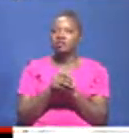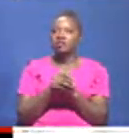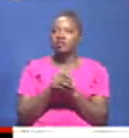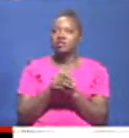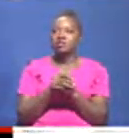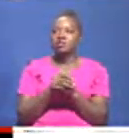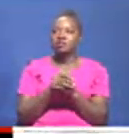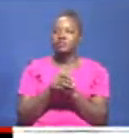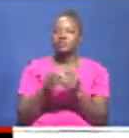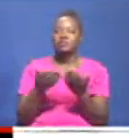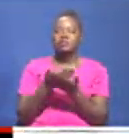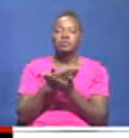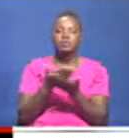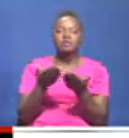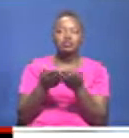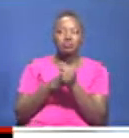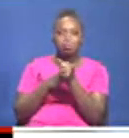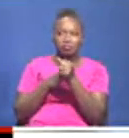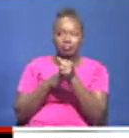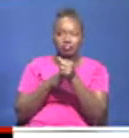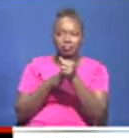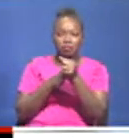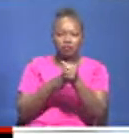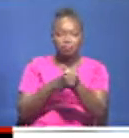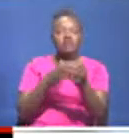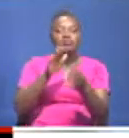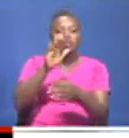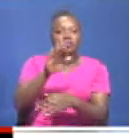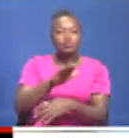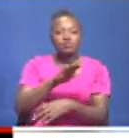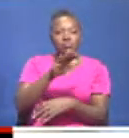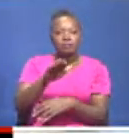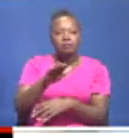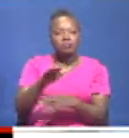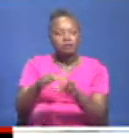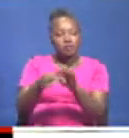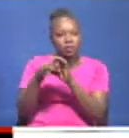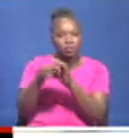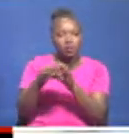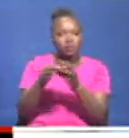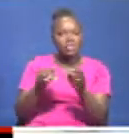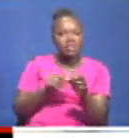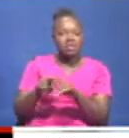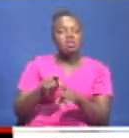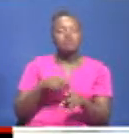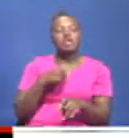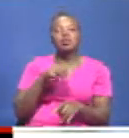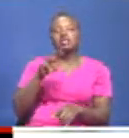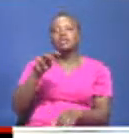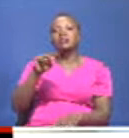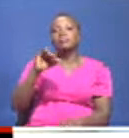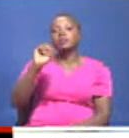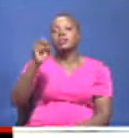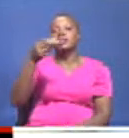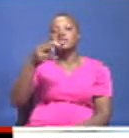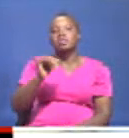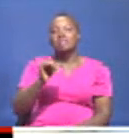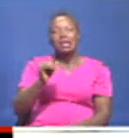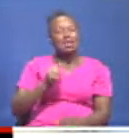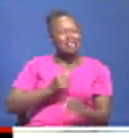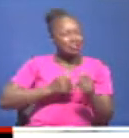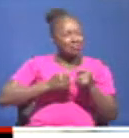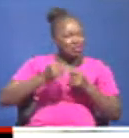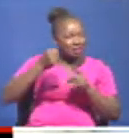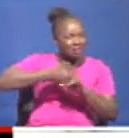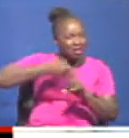Abdulswamaad amekuwa mstari wa mbele pale bungeni akishirikiana na dada zangu kinamishi. Wamepigania sana mambo ya